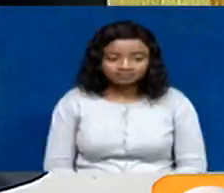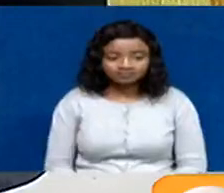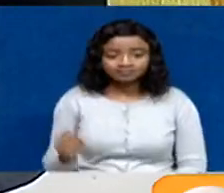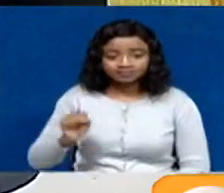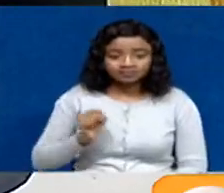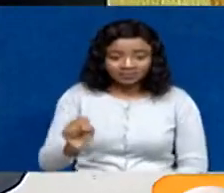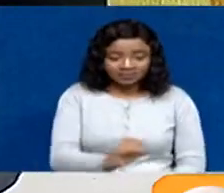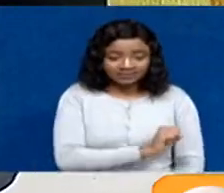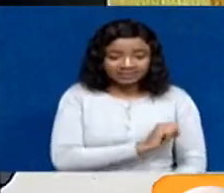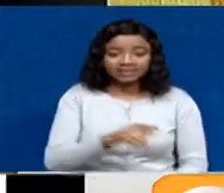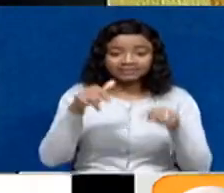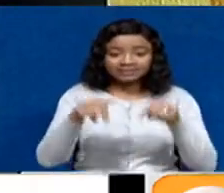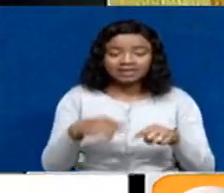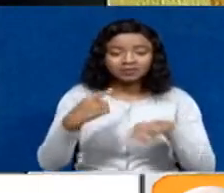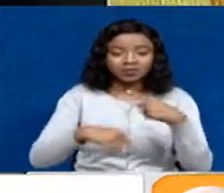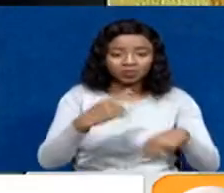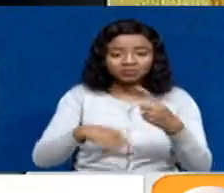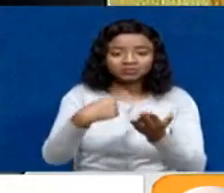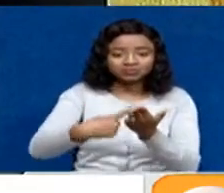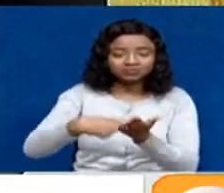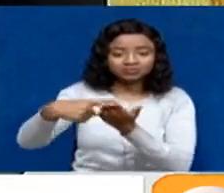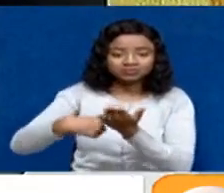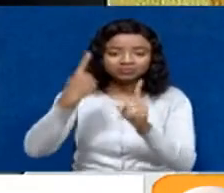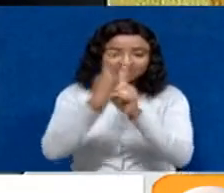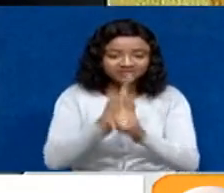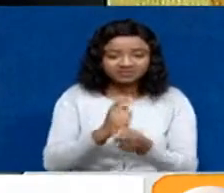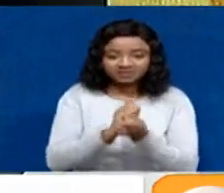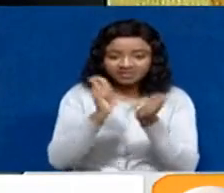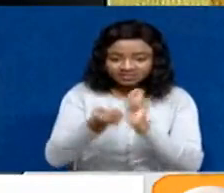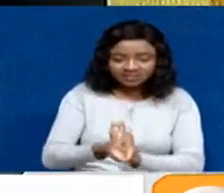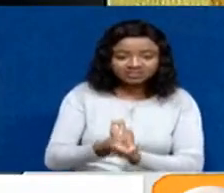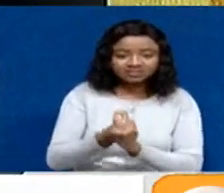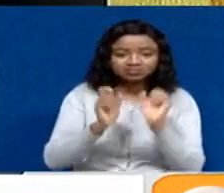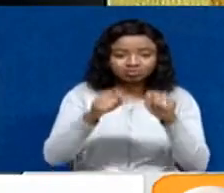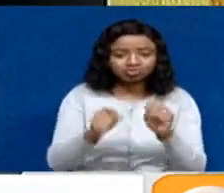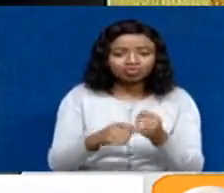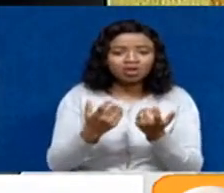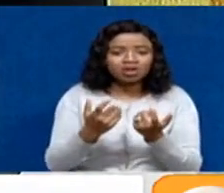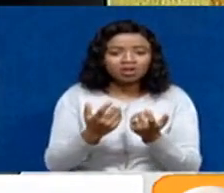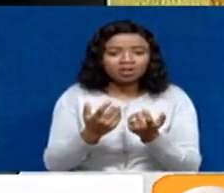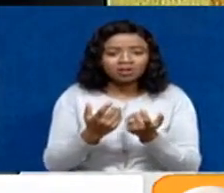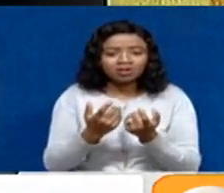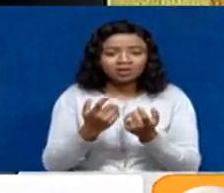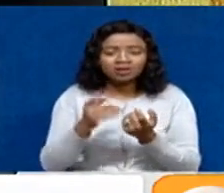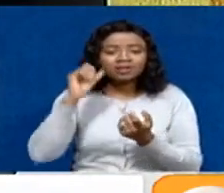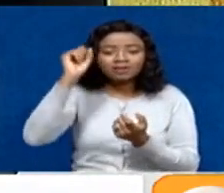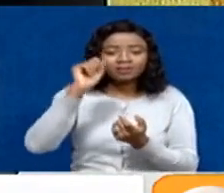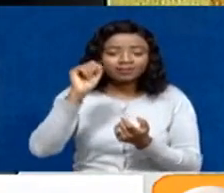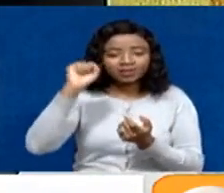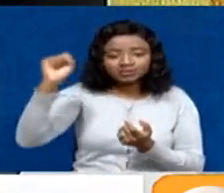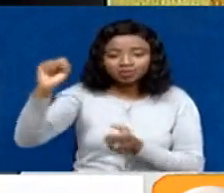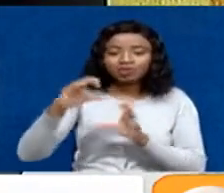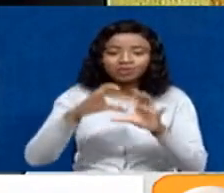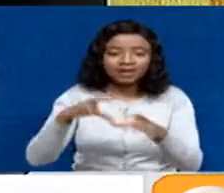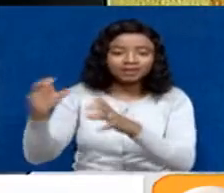Bunge la Seneti hivi sasa bado linaendelea kujadili mapendekezo ya mabadiliko ya mswada wa kufanyia marekebisho sheria ya vyama vya kisiasa. Bunge